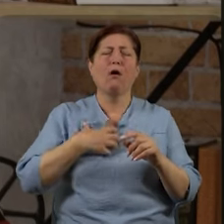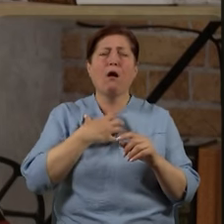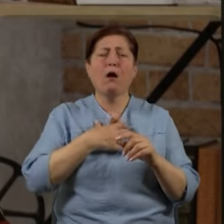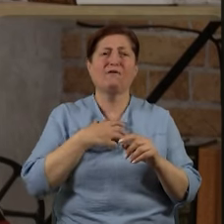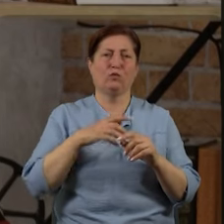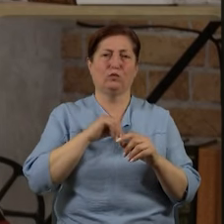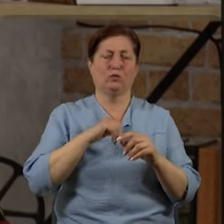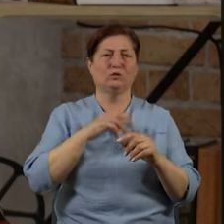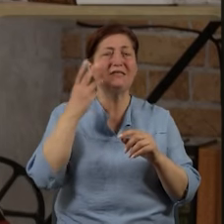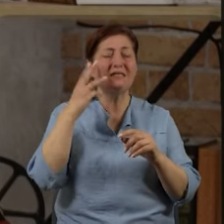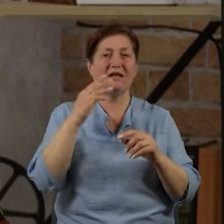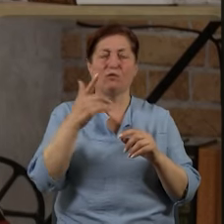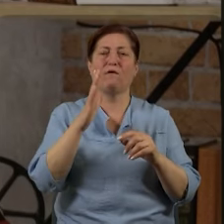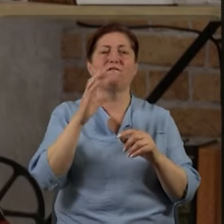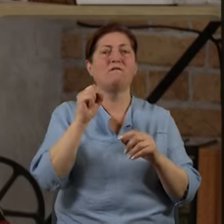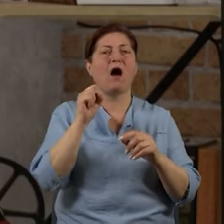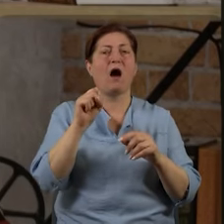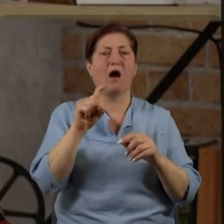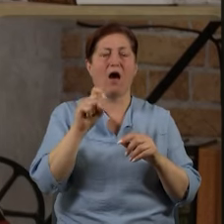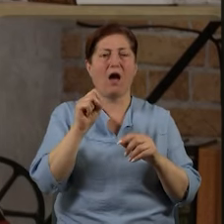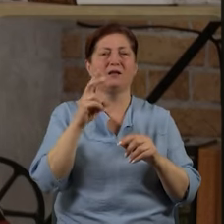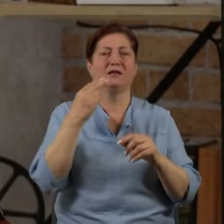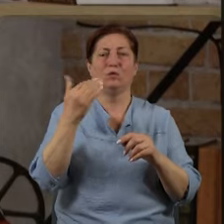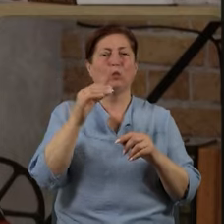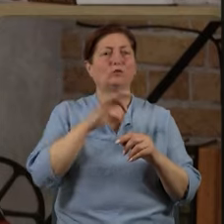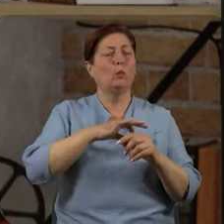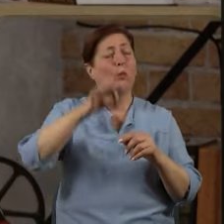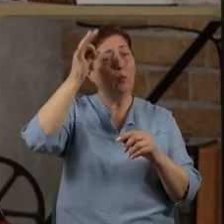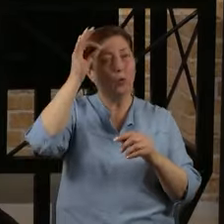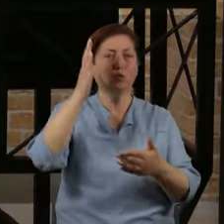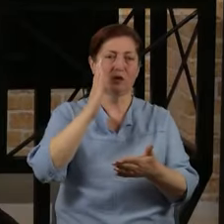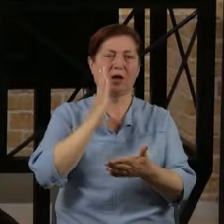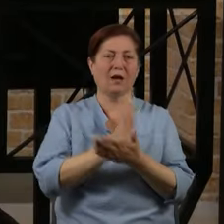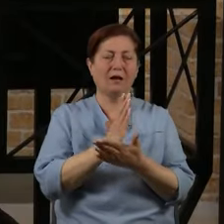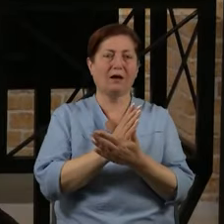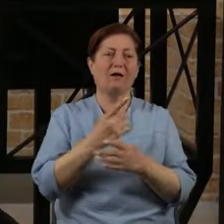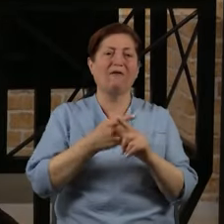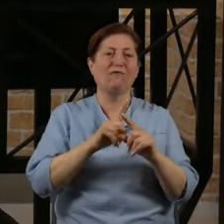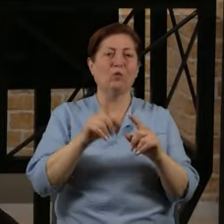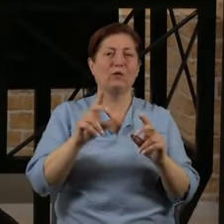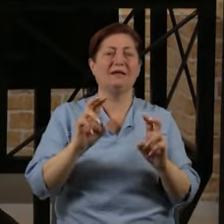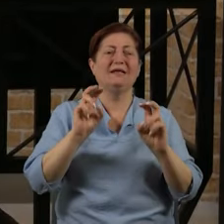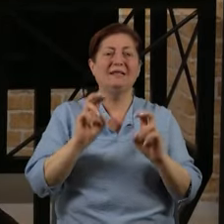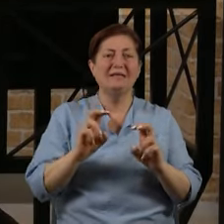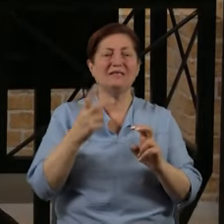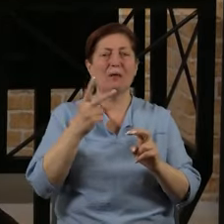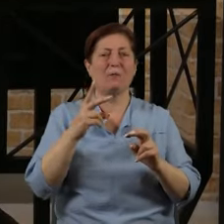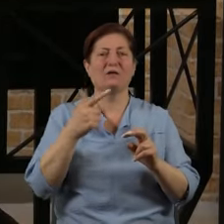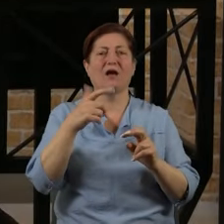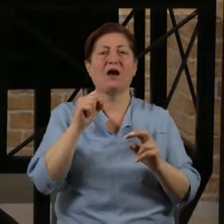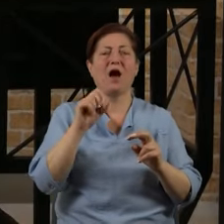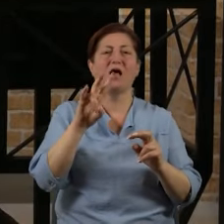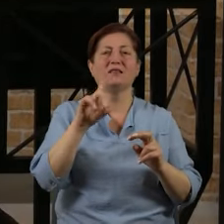Վահան Տերյանի օրինակին, նույնիսկ շատ ցնցող հուշ կա նրա հետ կապված, երբ որ նա սայլի վրա նստած արդեն պետք է հեռանա Գանձայից եւ